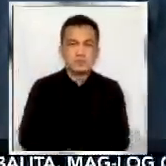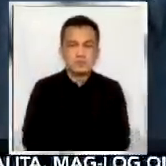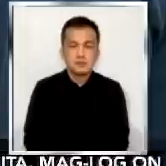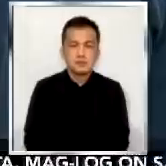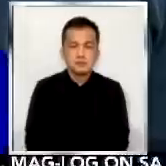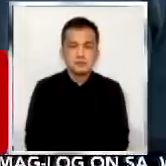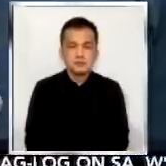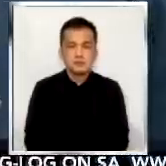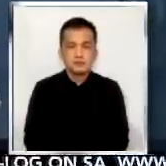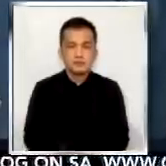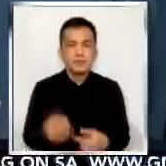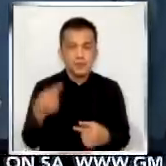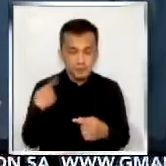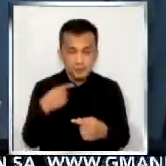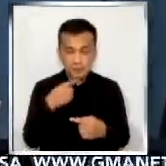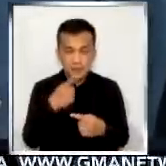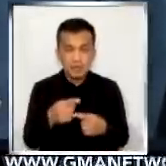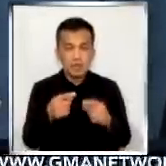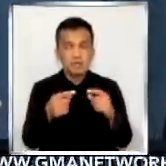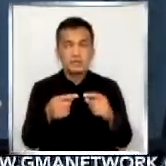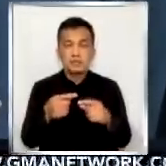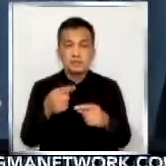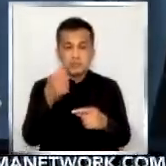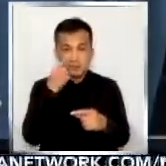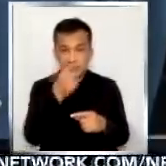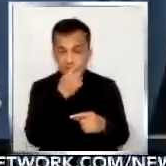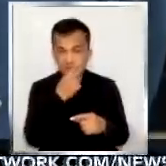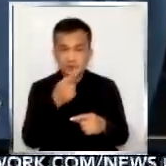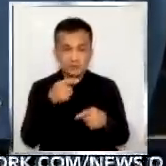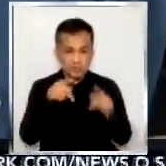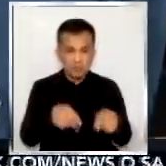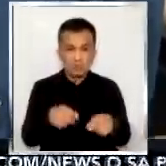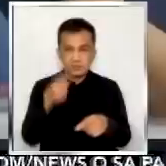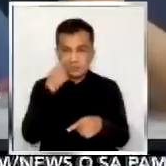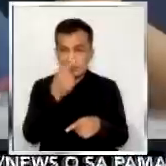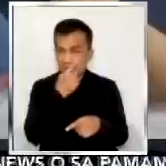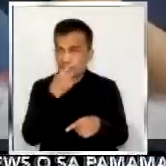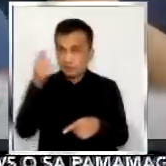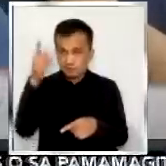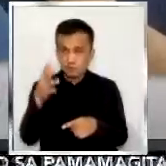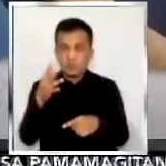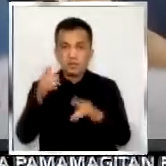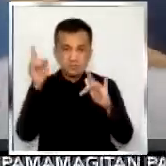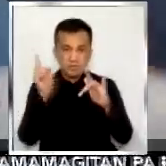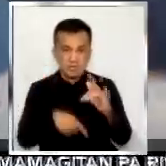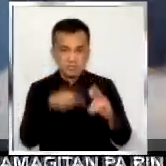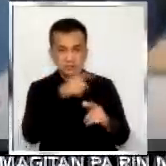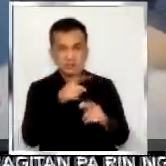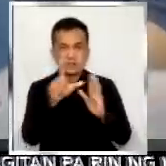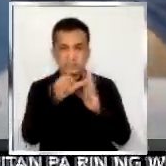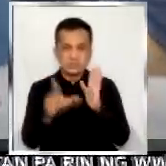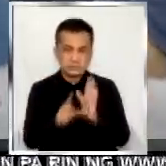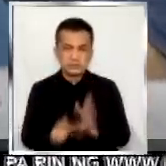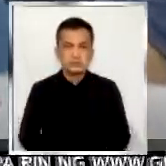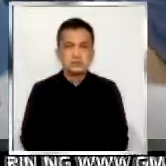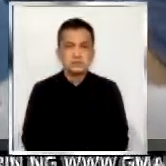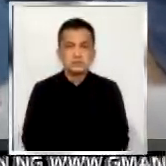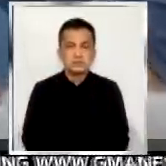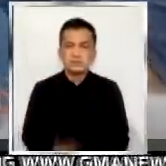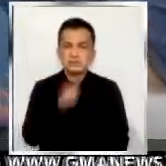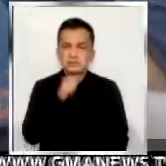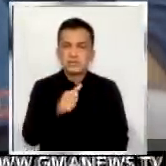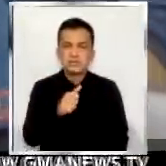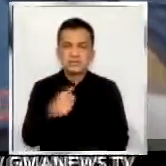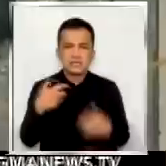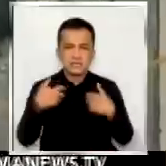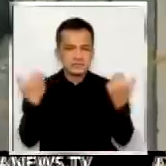Diyos. Managot po siya sa mata ng bata. Hindi rin daw sila galit sa buong PNP dahil sa nangyari. Ayon